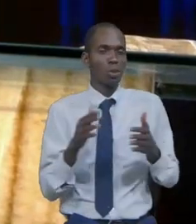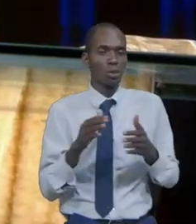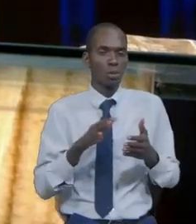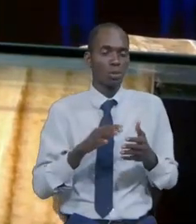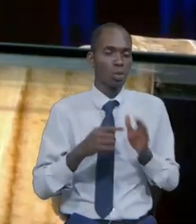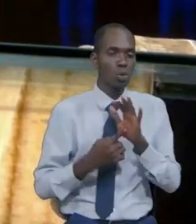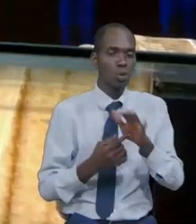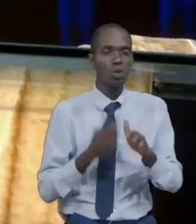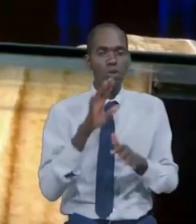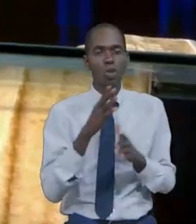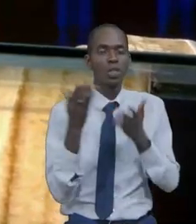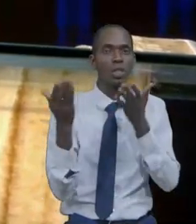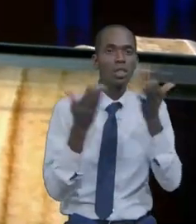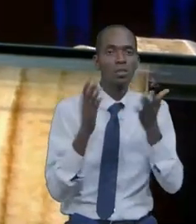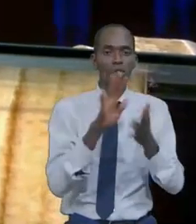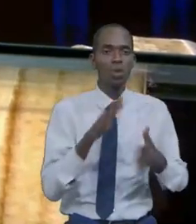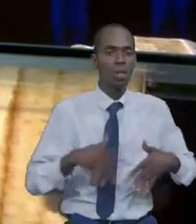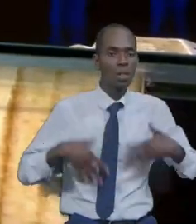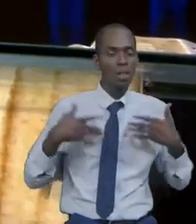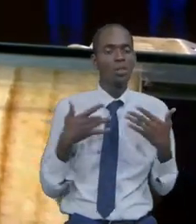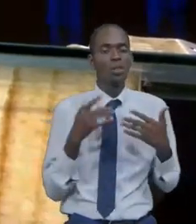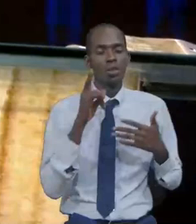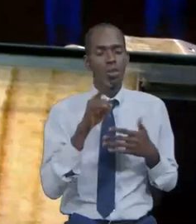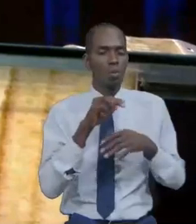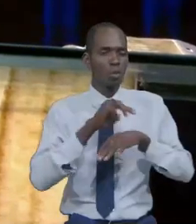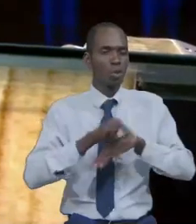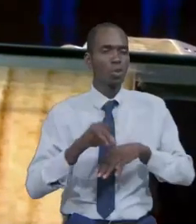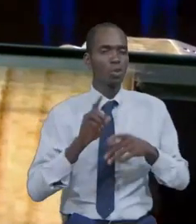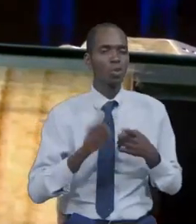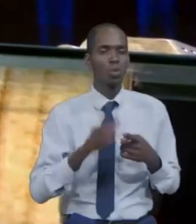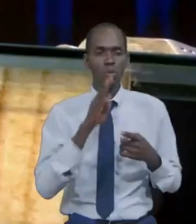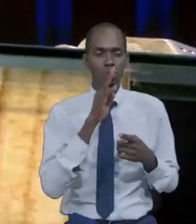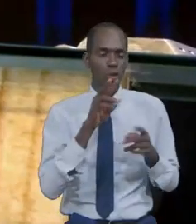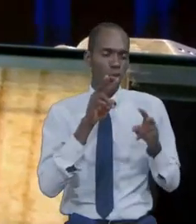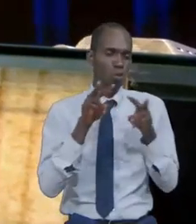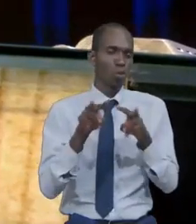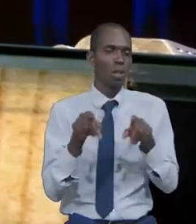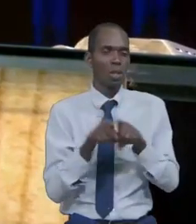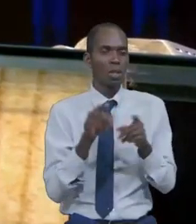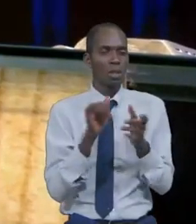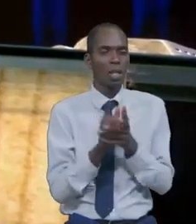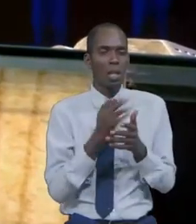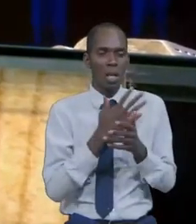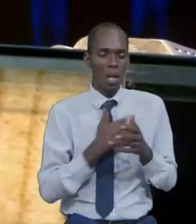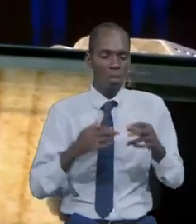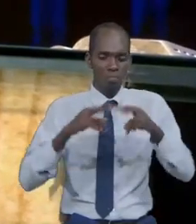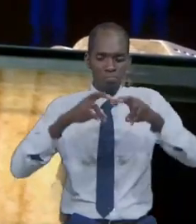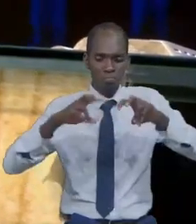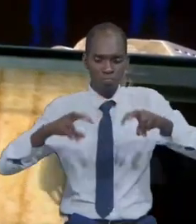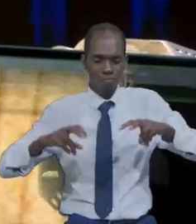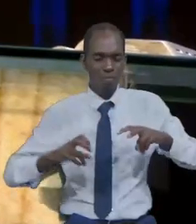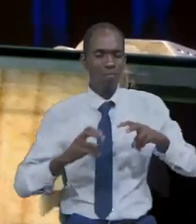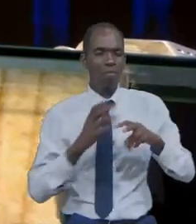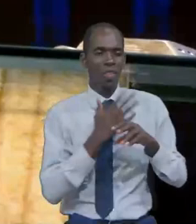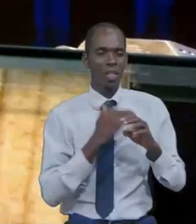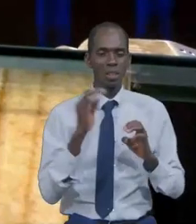ton service, tu n'exposes pas ton ministère d'être examiné, analysé, évalué pour